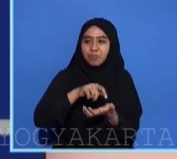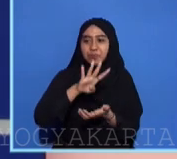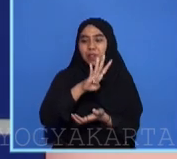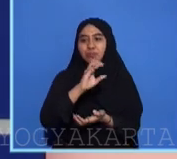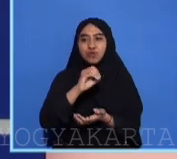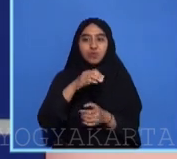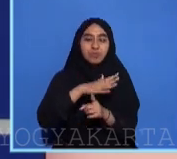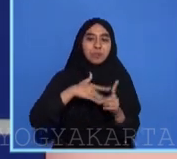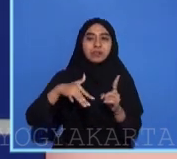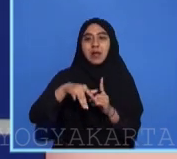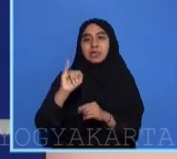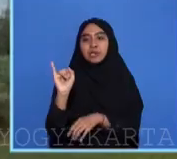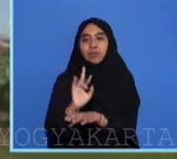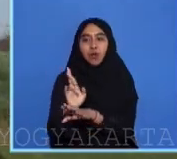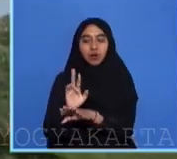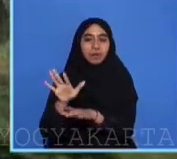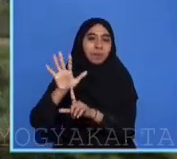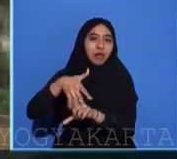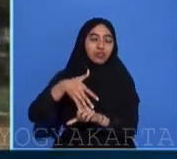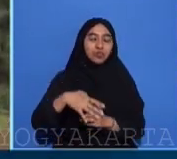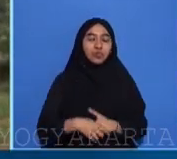suronggo Imogiri Bantul